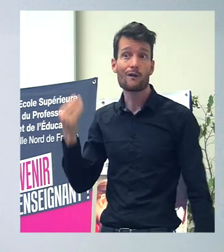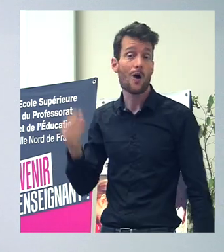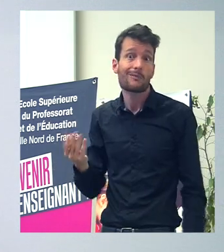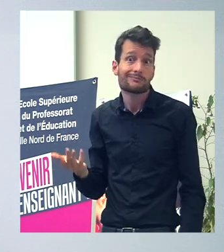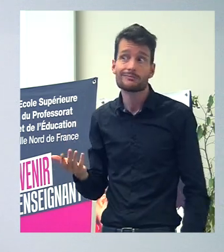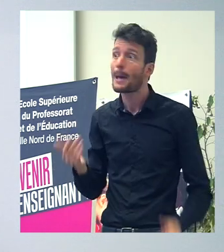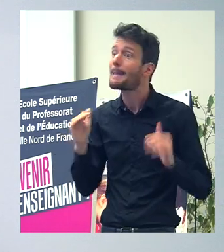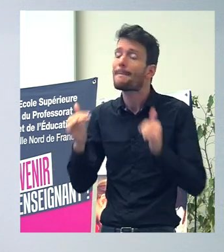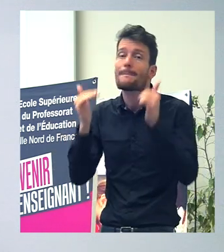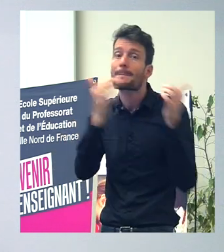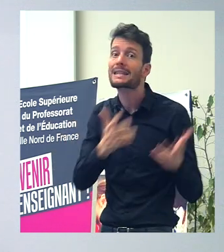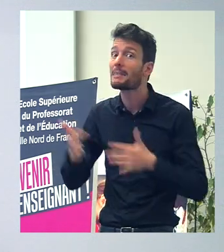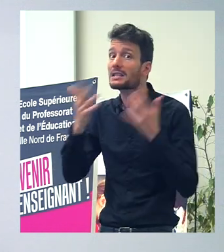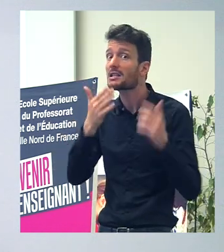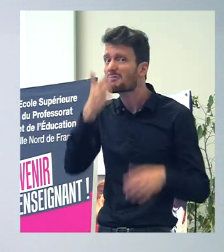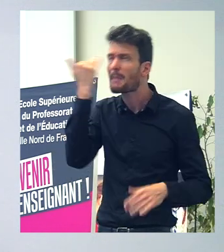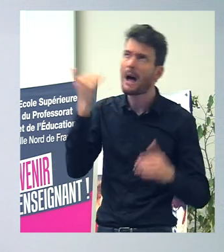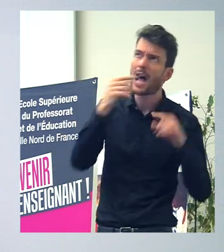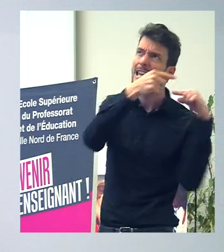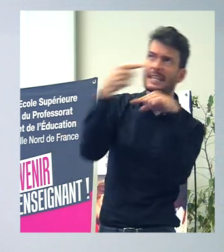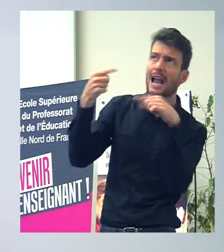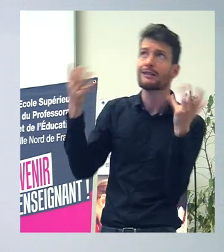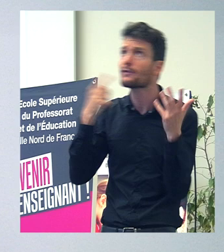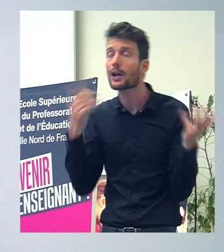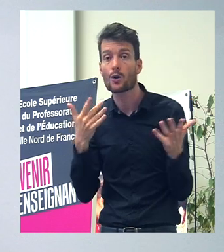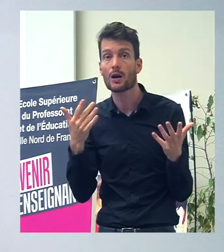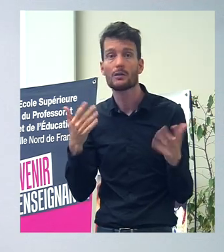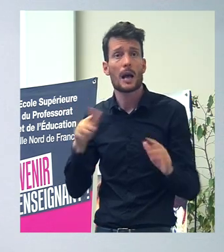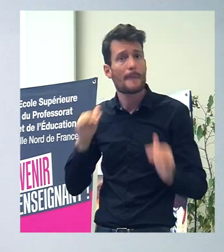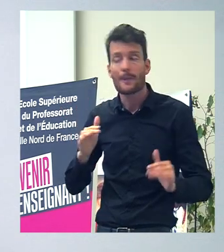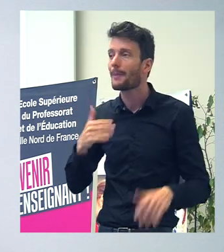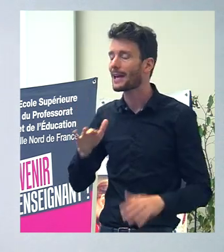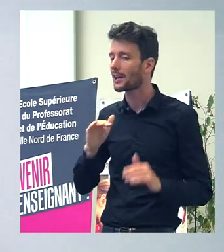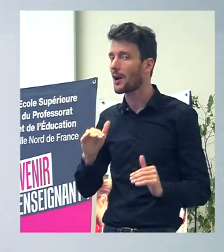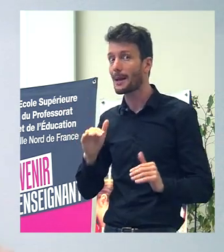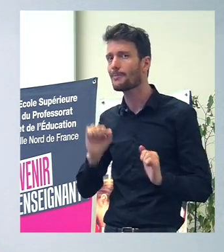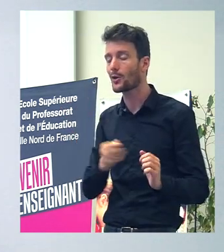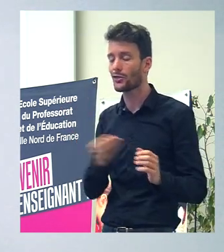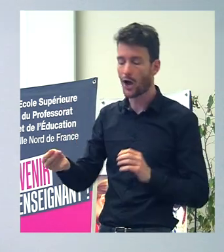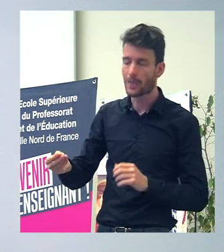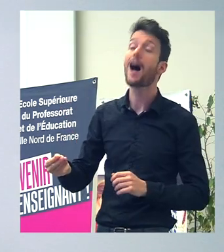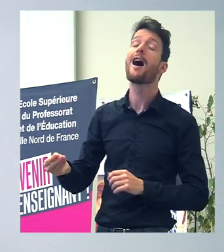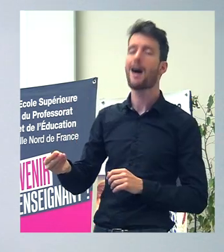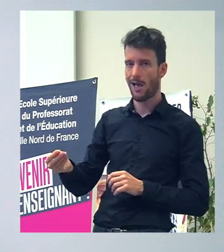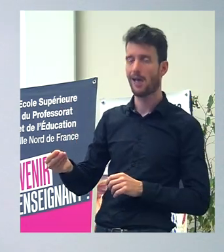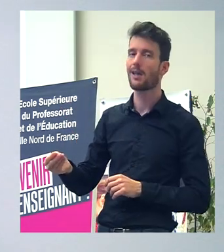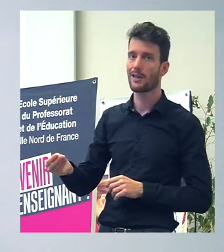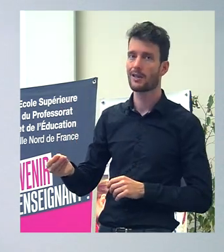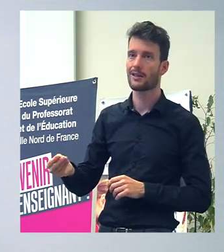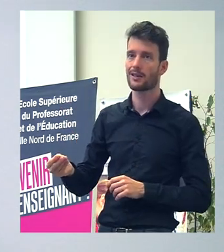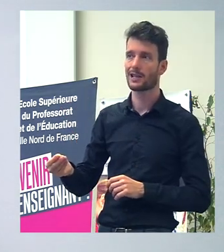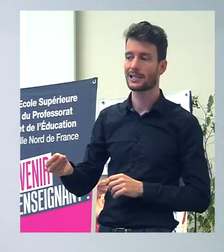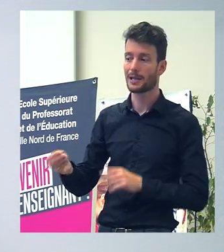même en mathématiques, ils ne savent pas ce que c'est que l'égalité. Mais vous voyez comment on peut leur faire contribuer à